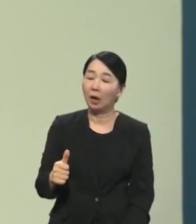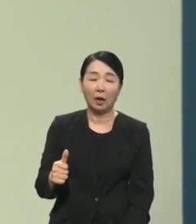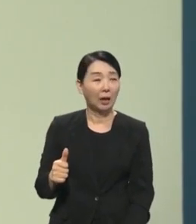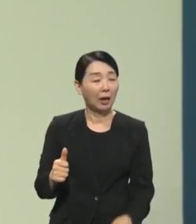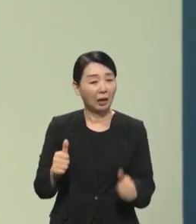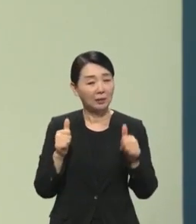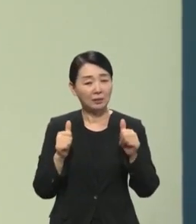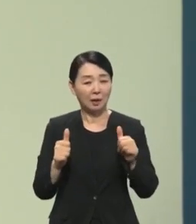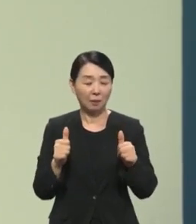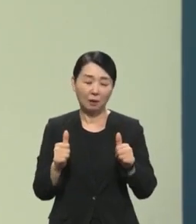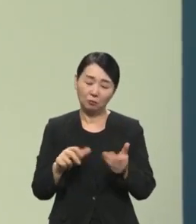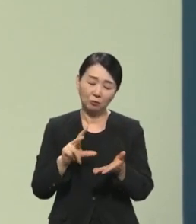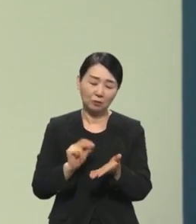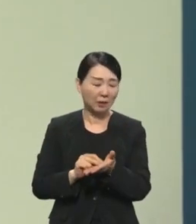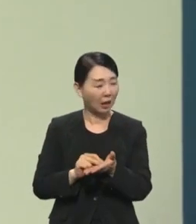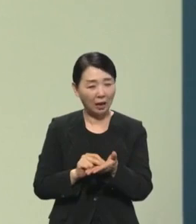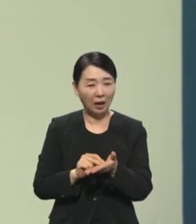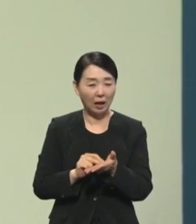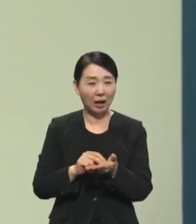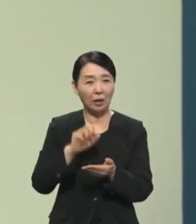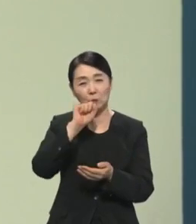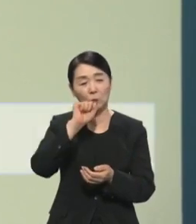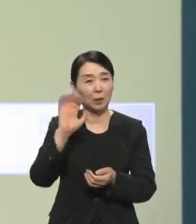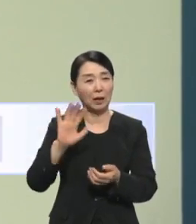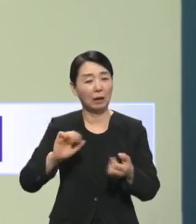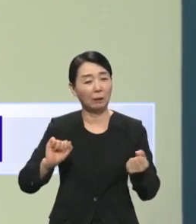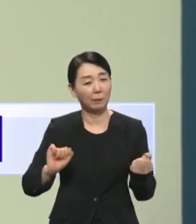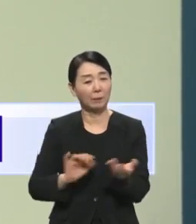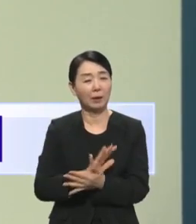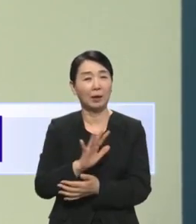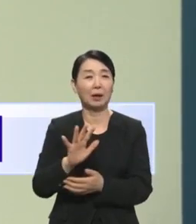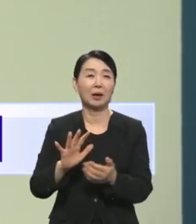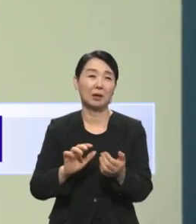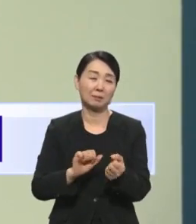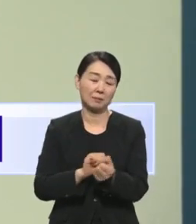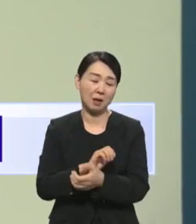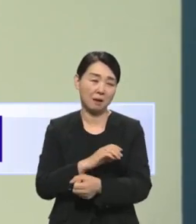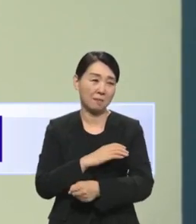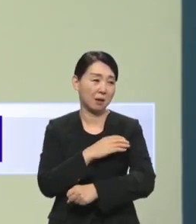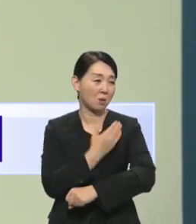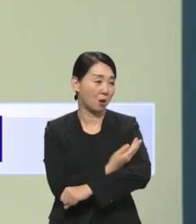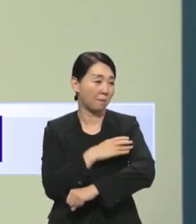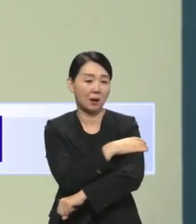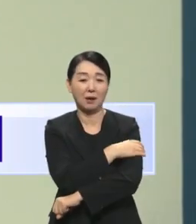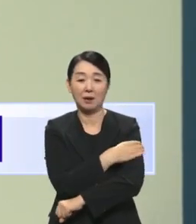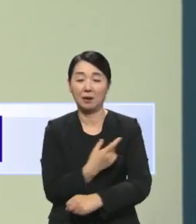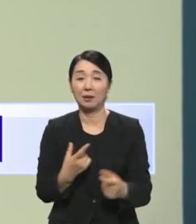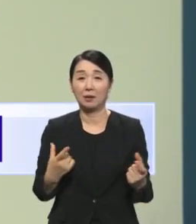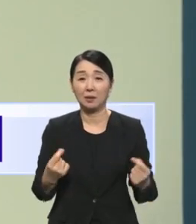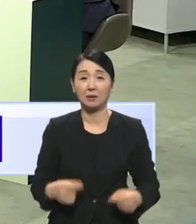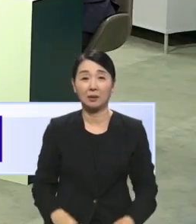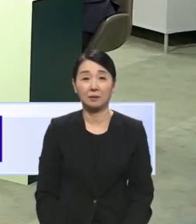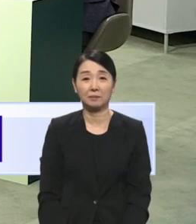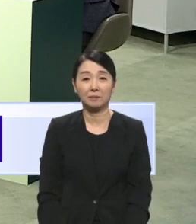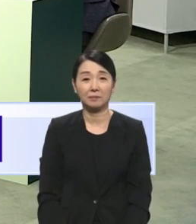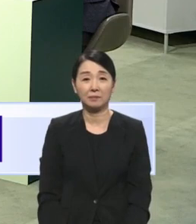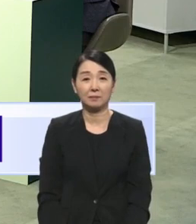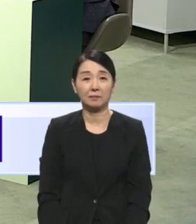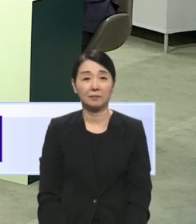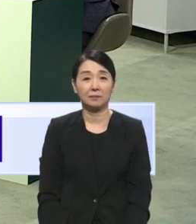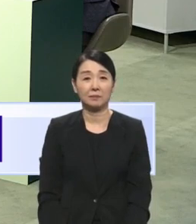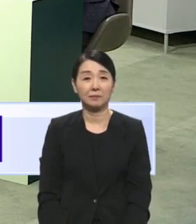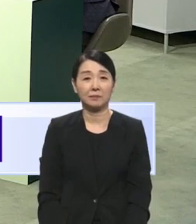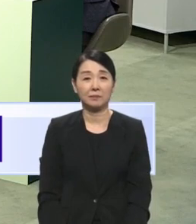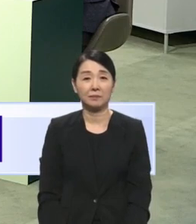저는 법치주의의 건강을 무너뜨리는 최악의 사명권 남영이 아니냐 꼭 지적하고 싶습니다 저희가 김태 우고 자원은 구청장 이야기는 잠시 뒤에 해볼 텐데